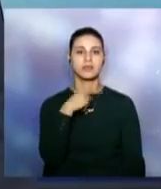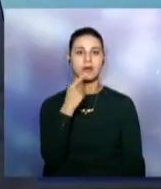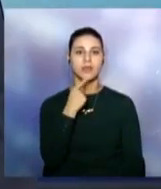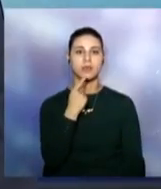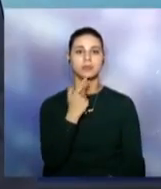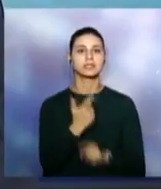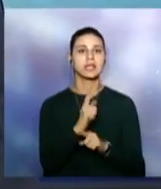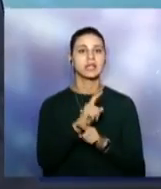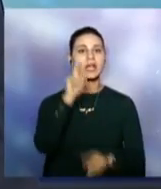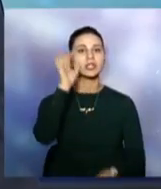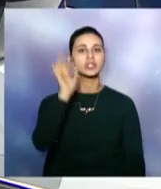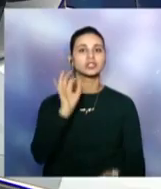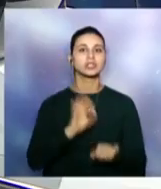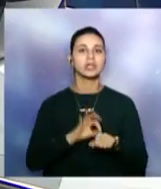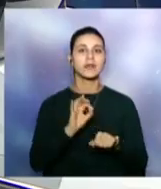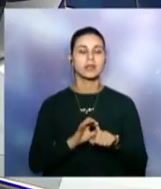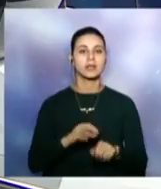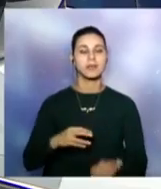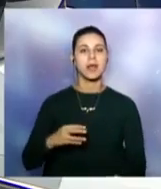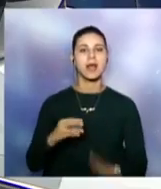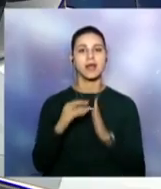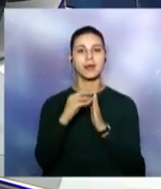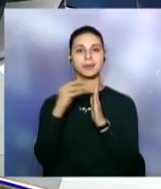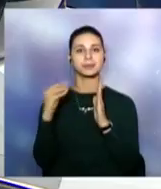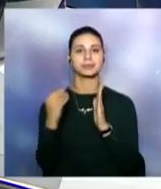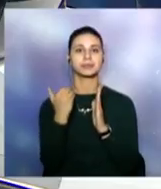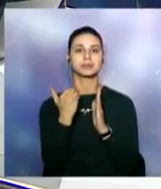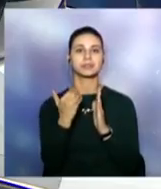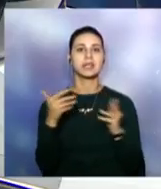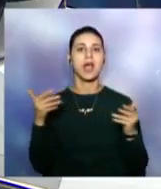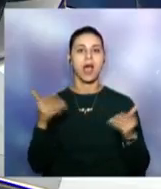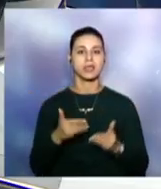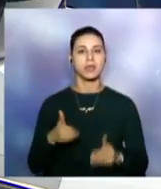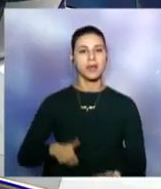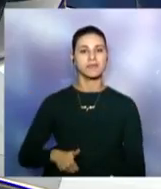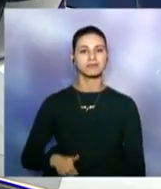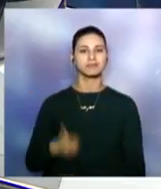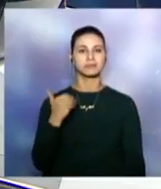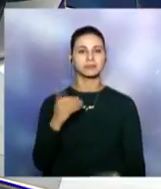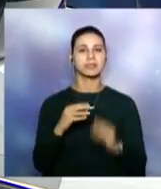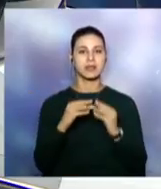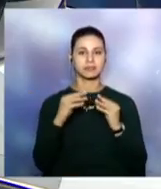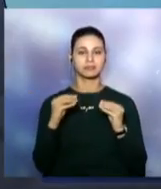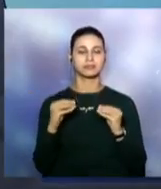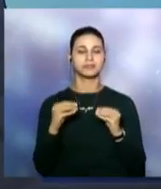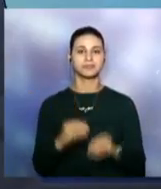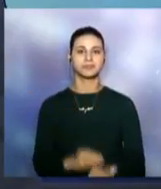დაავადება აპენდიციტი, ანუ ჭიაყელა დანამატის ანთება, რაც არის ქირურგიული პათოლოგია.